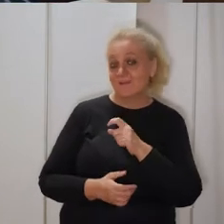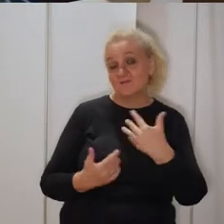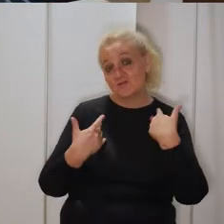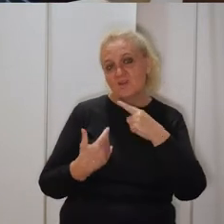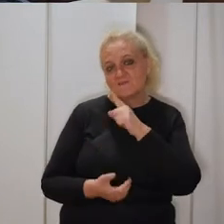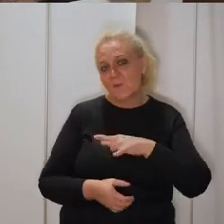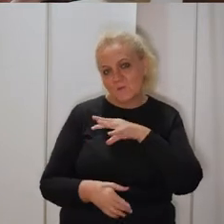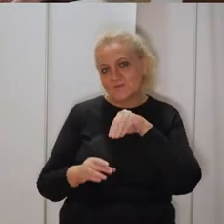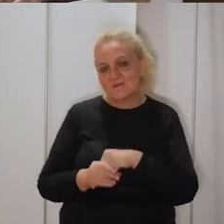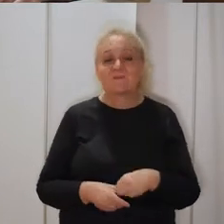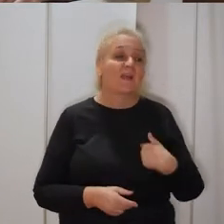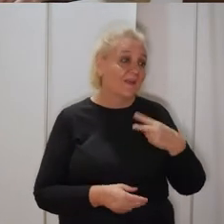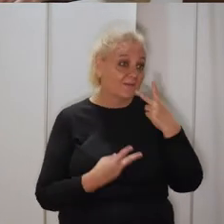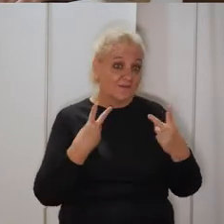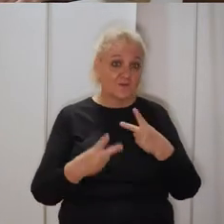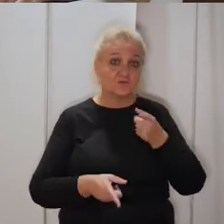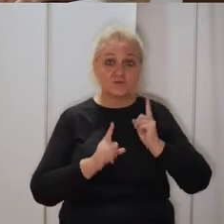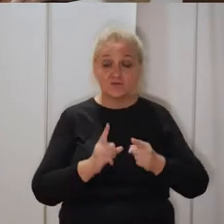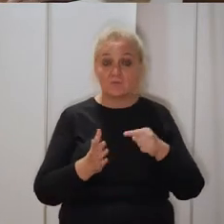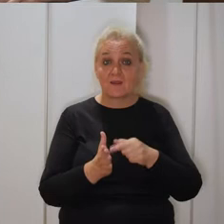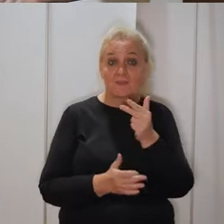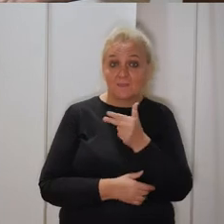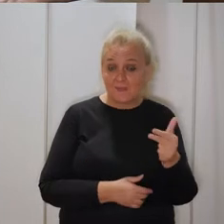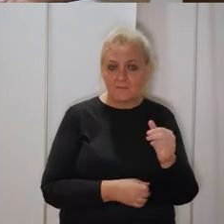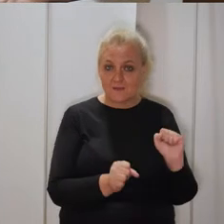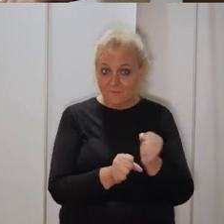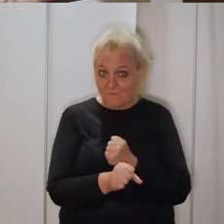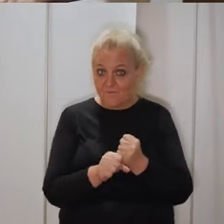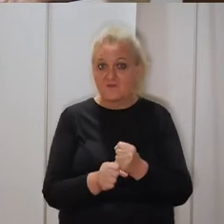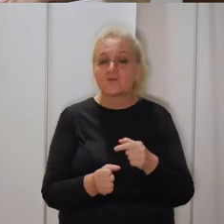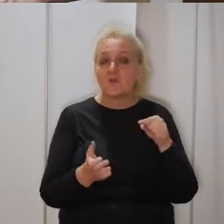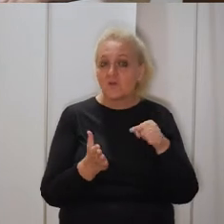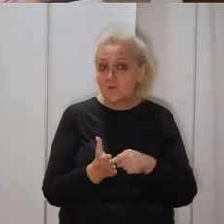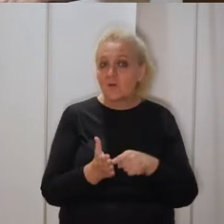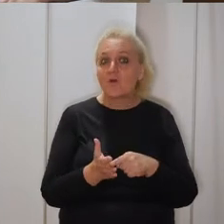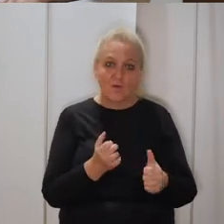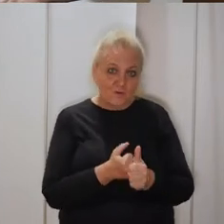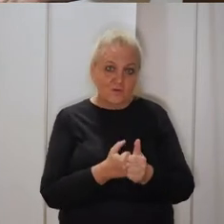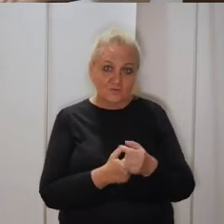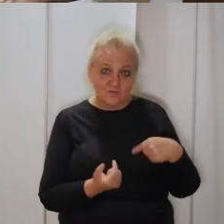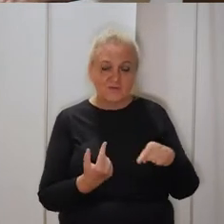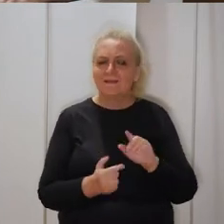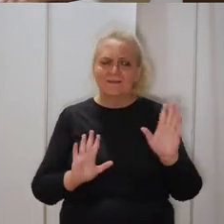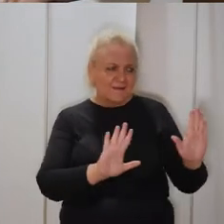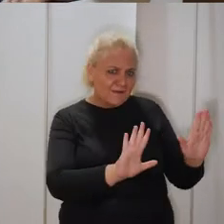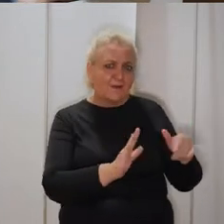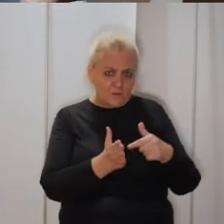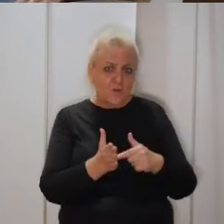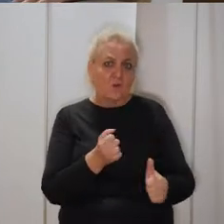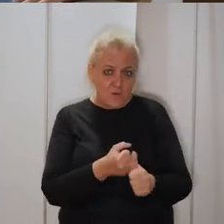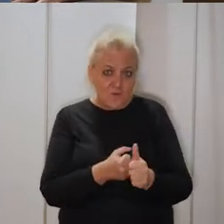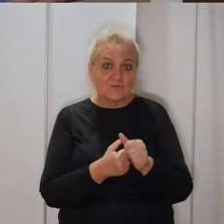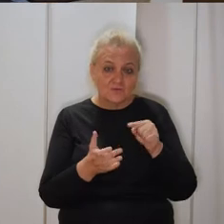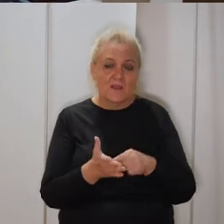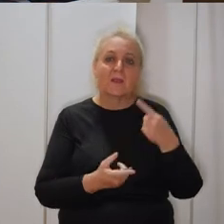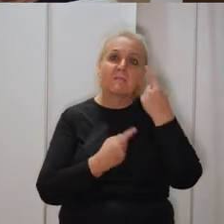społeczeństwie. Jak widzicie, bardzo szybko weszło na tematy, które są poważne i o to w sumie nam chodziło. Nie, nie, nie. I o to właściwie nam chodzi wtedy,